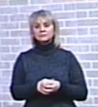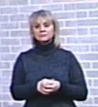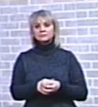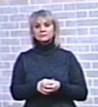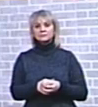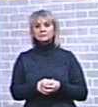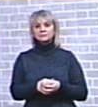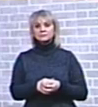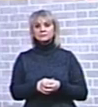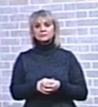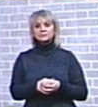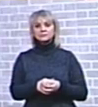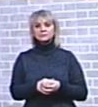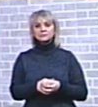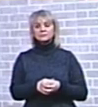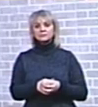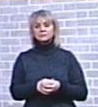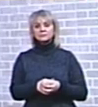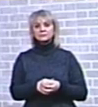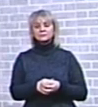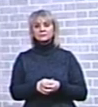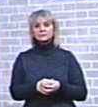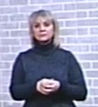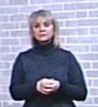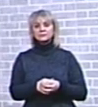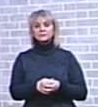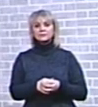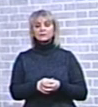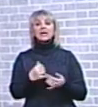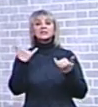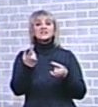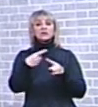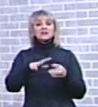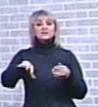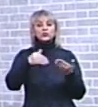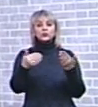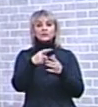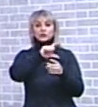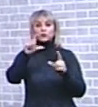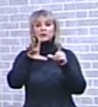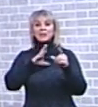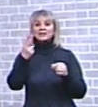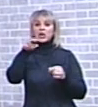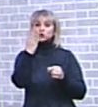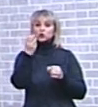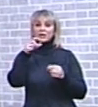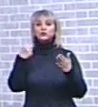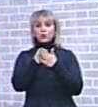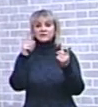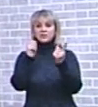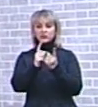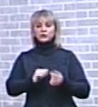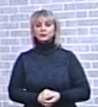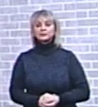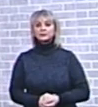наступает звеня, потому что ты любишь меня. На сегодня это все новости. В студии была Дарья Шулик. До встречи.